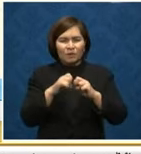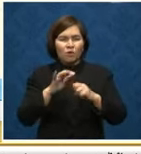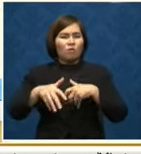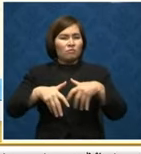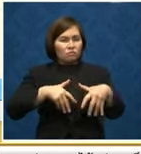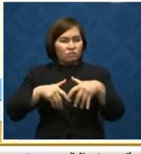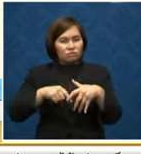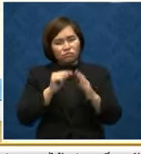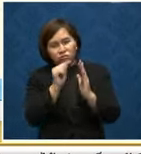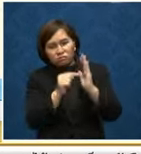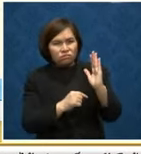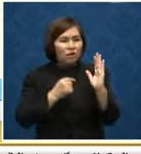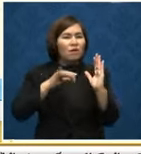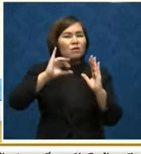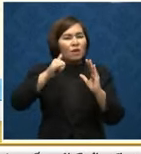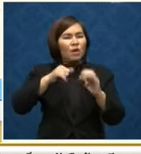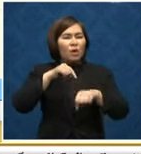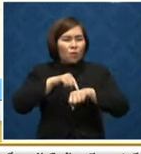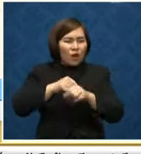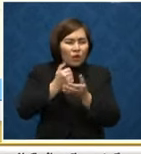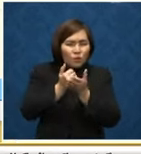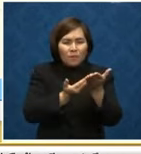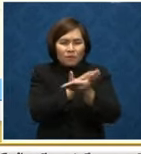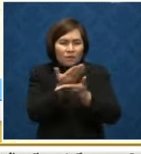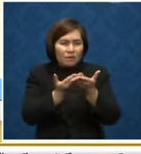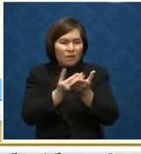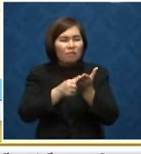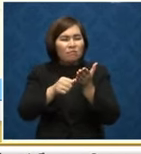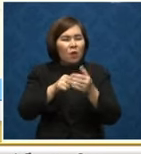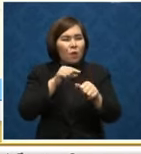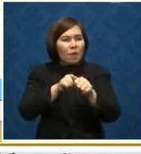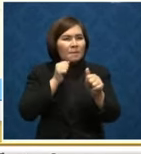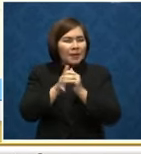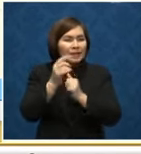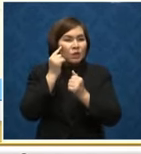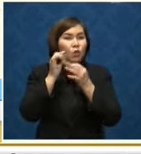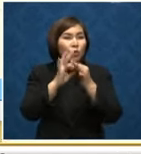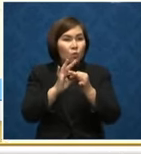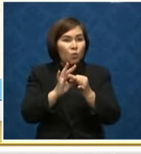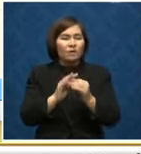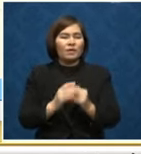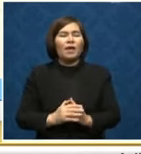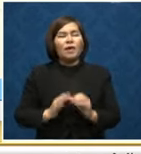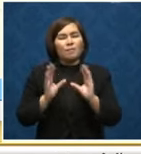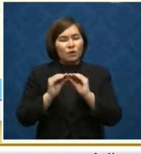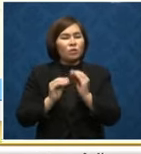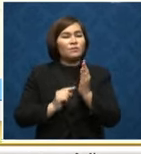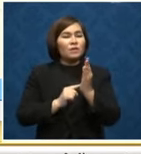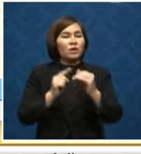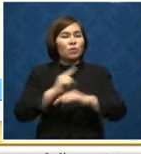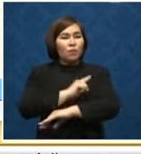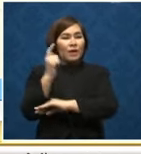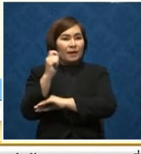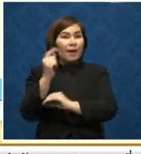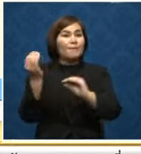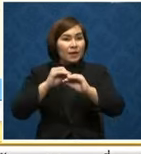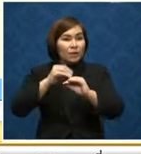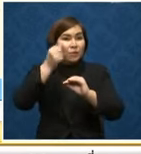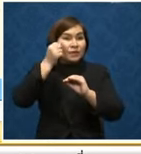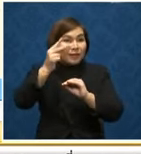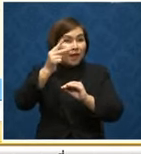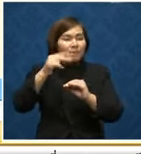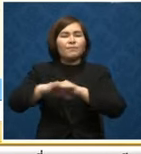ที่อยู่ในพื้นที่ท่านอาจจะไม่มีเวลาที่พิจารณาแต่ข้อเสนอแรกของเราในการประชุมที่เพิ่ม3วันเพิ่มเป็นวันอังคารนั้นยืนบนพื้นฐาน